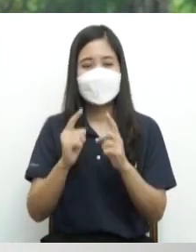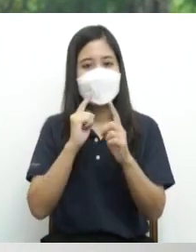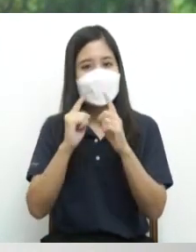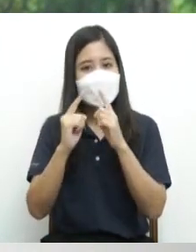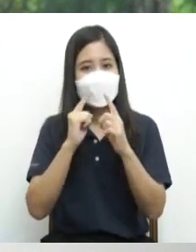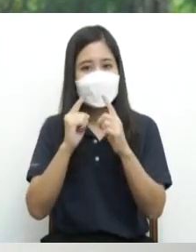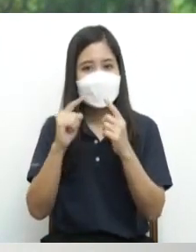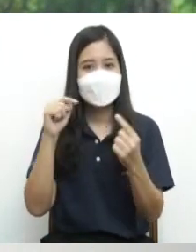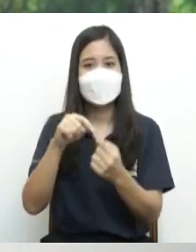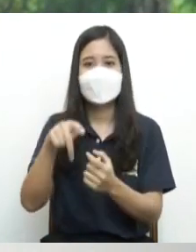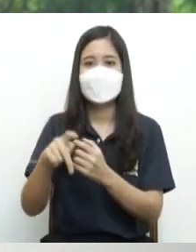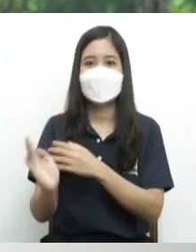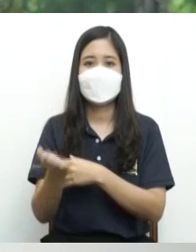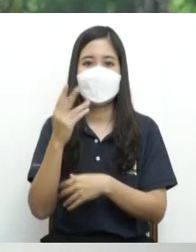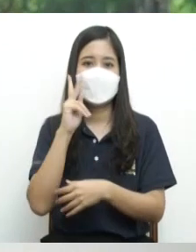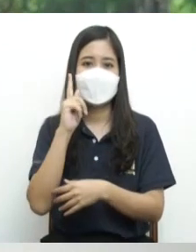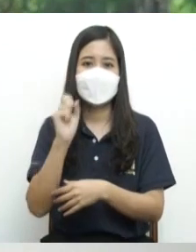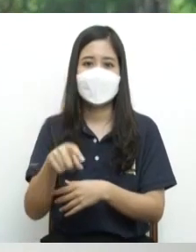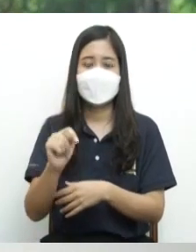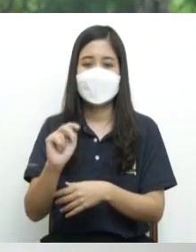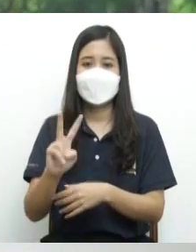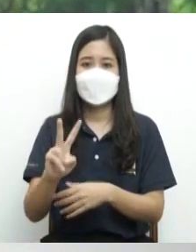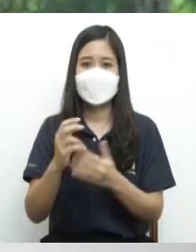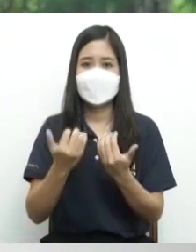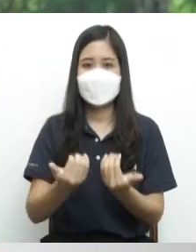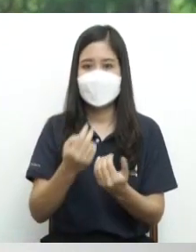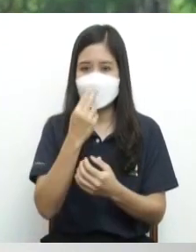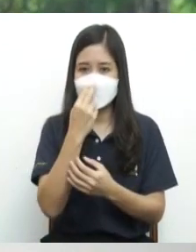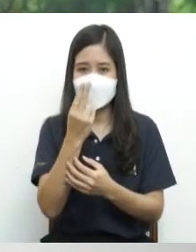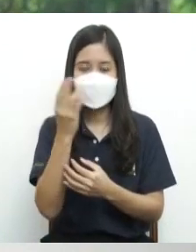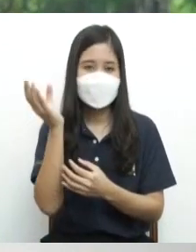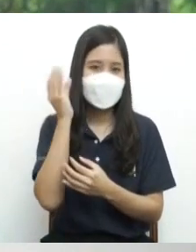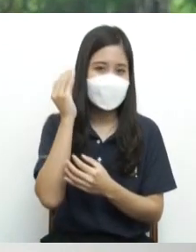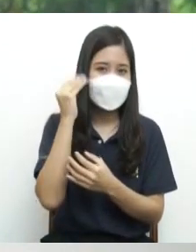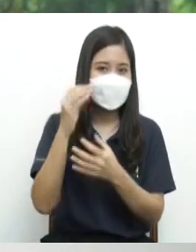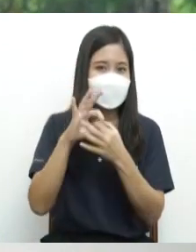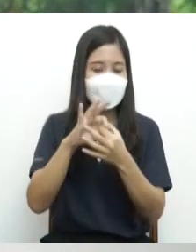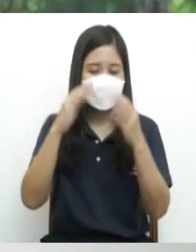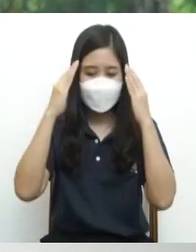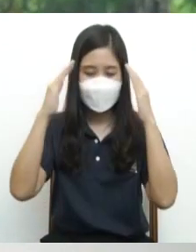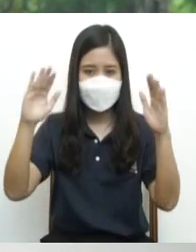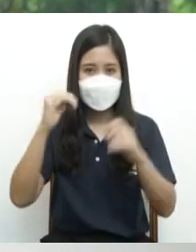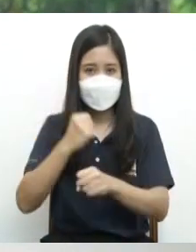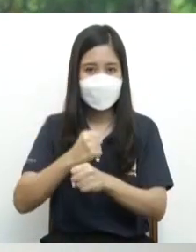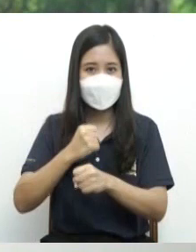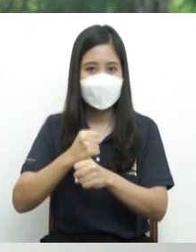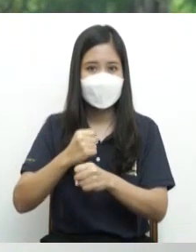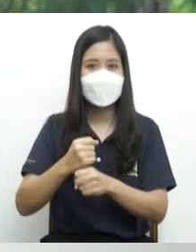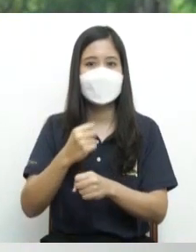รายการผู้เช้าข่าวสปทเพื่อที่เรานั้นจะได้มารับฟังในเรื่องของประสบการณ์ในการทำงานโดยไปถึงข้อคิดเห็นค่ะที่ท่